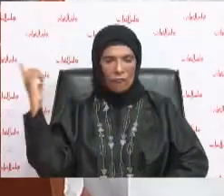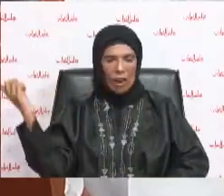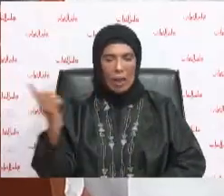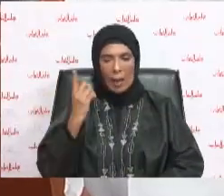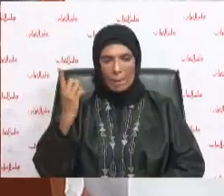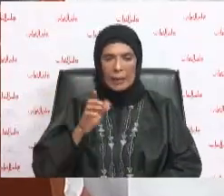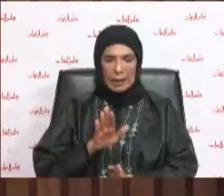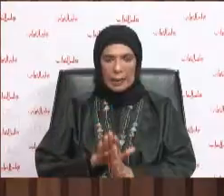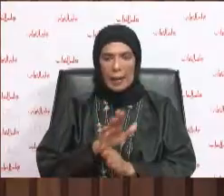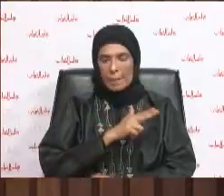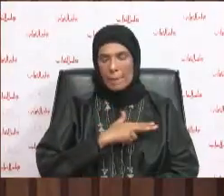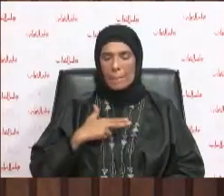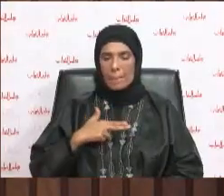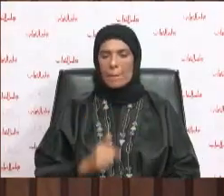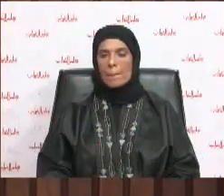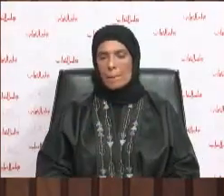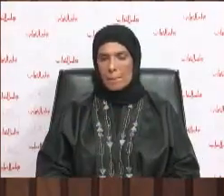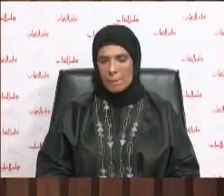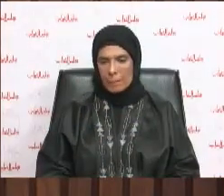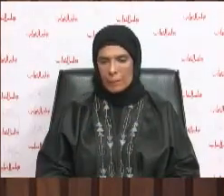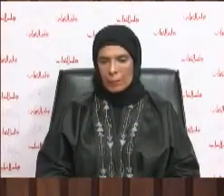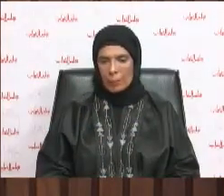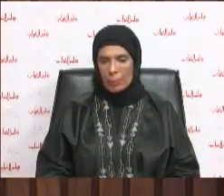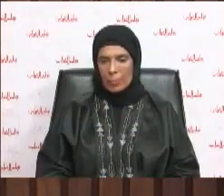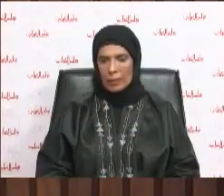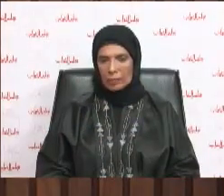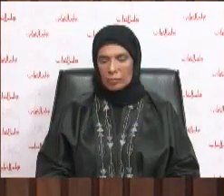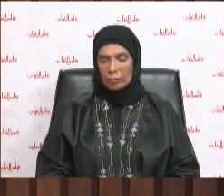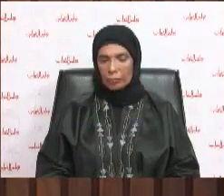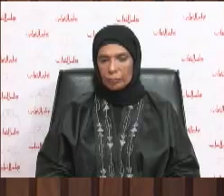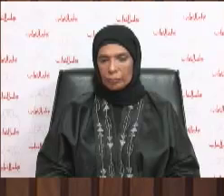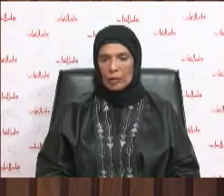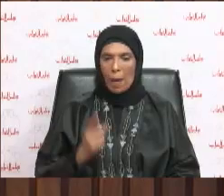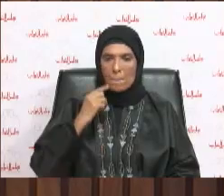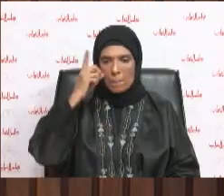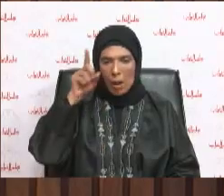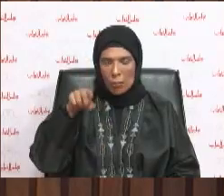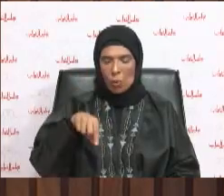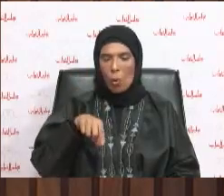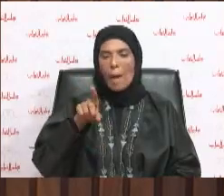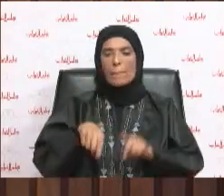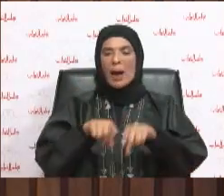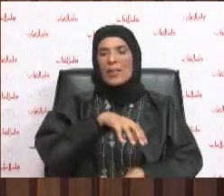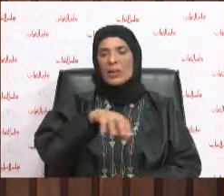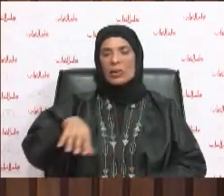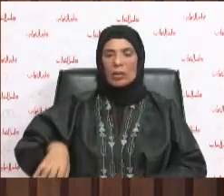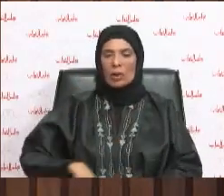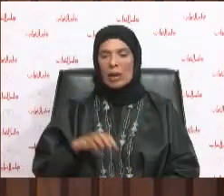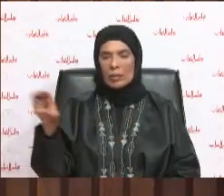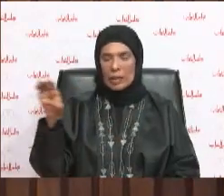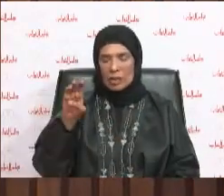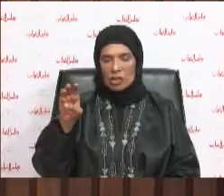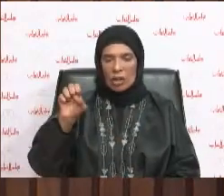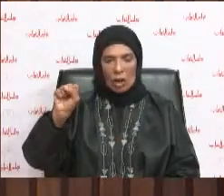حق الدعم الحكومي اللي تفضلتي فيه اللي هو السبسيدي، هذه أيضا ممنوع في بعض الدول على أساس أنه ما يعطي شركة طيران